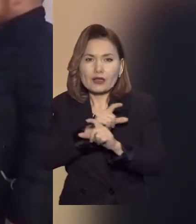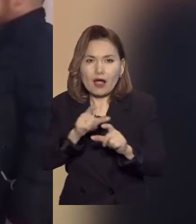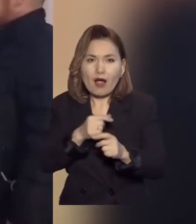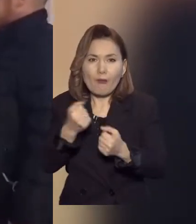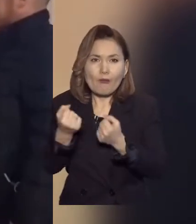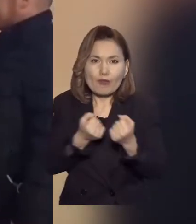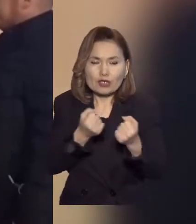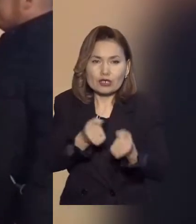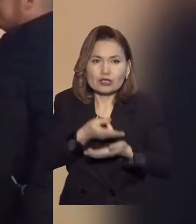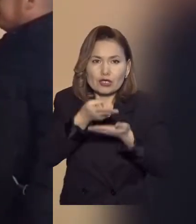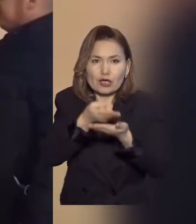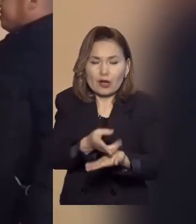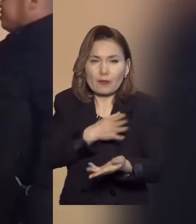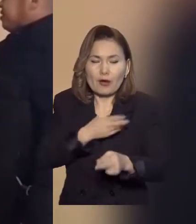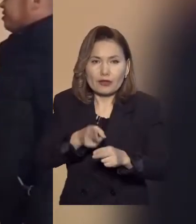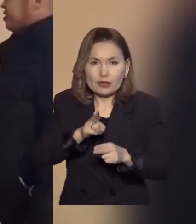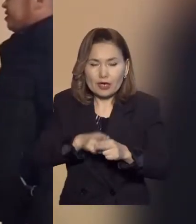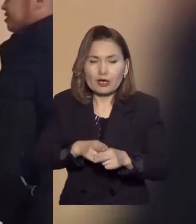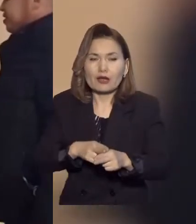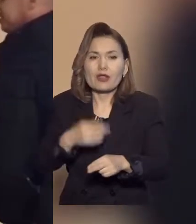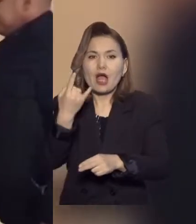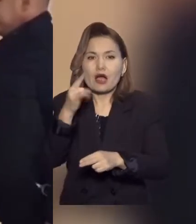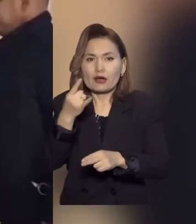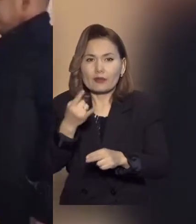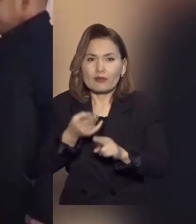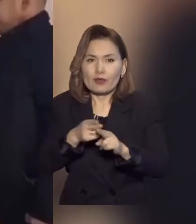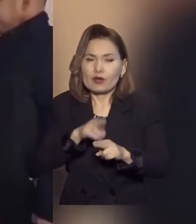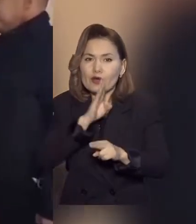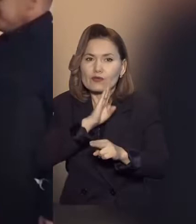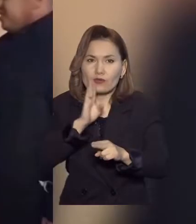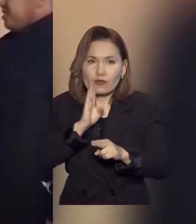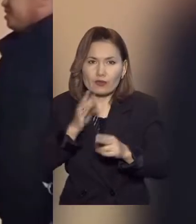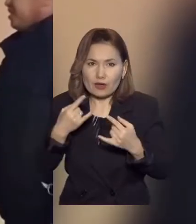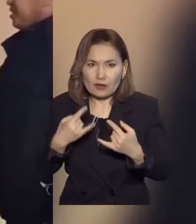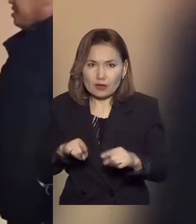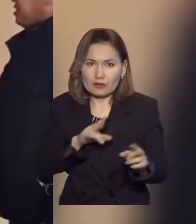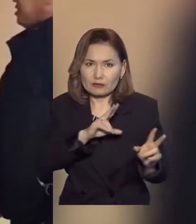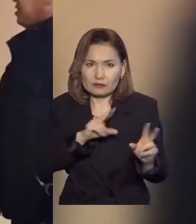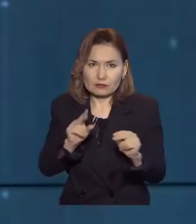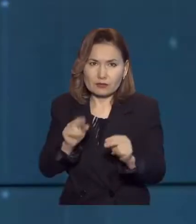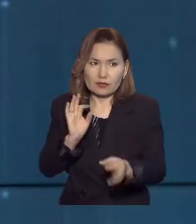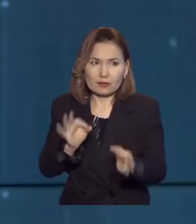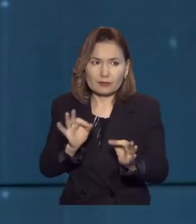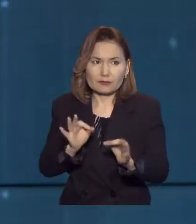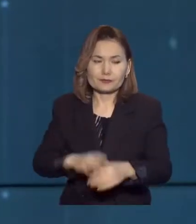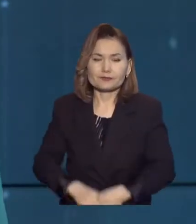жеткізген. Келіншекке кесіртілігі жасалып, аман есен қыз бала дүниеге келді.